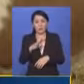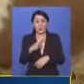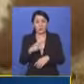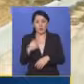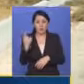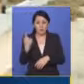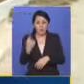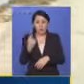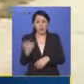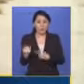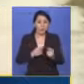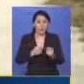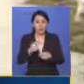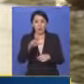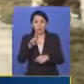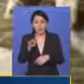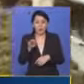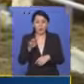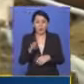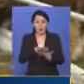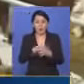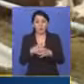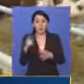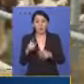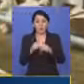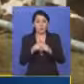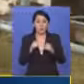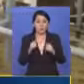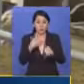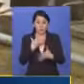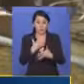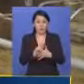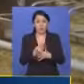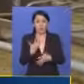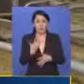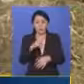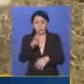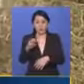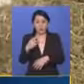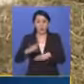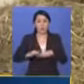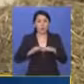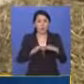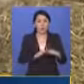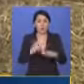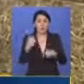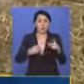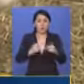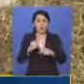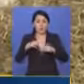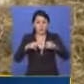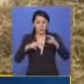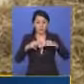Биыл шаруашылық басшысы Медет Төлегенов мал шаруашылығын да қолға алды. Ол үшін 3 миллиард теңге инвестиция құйып сүт фермасын